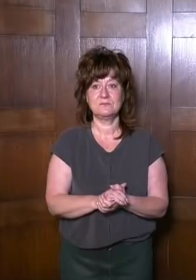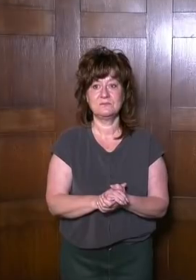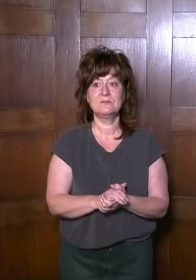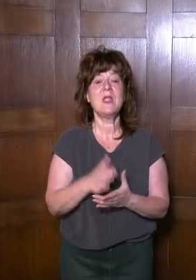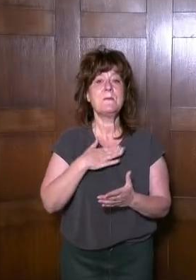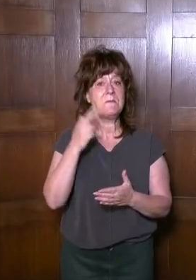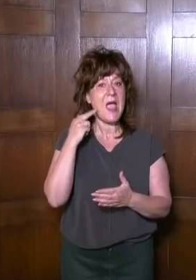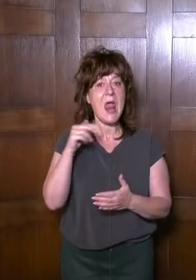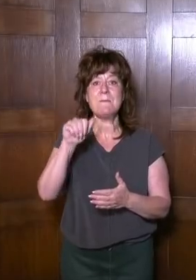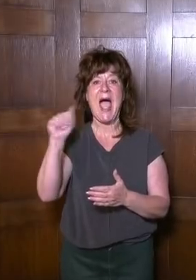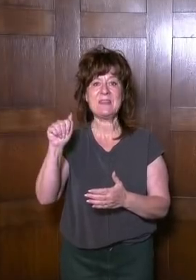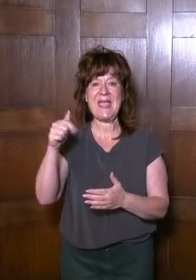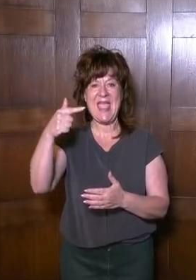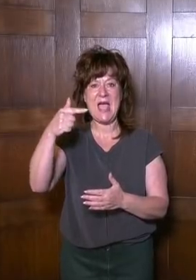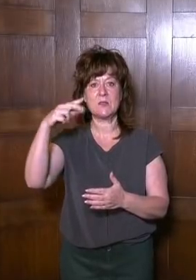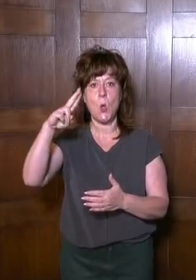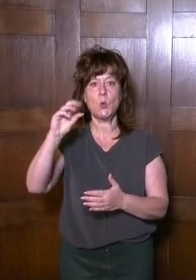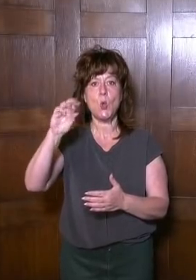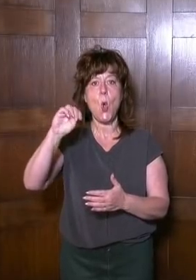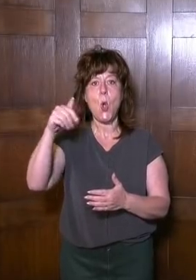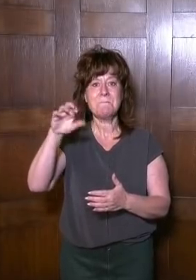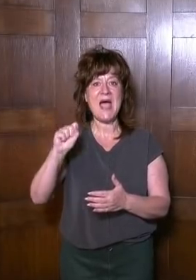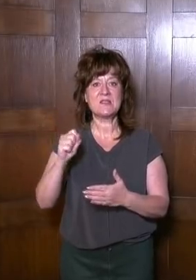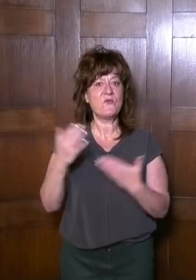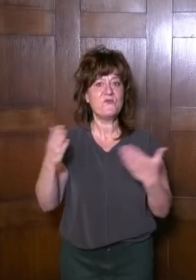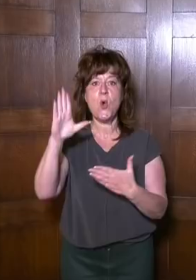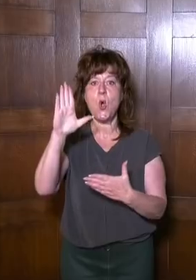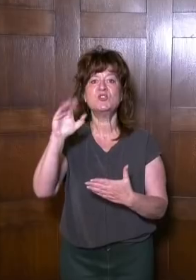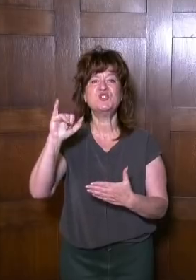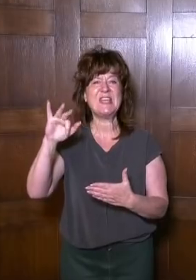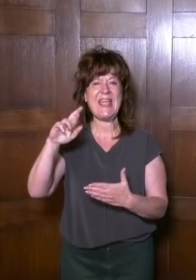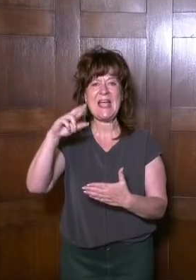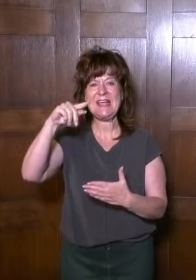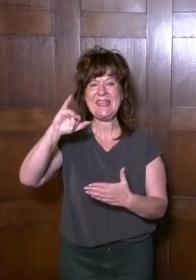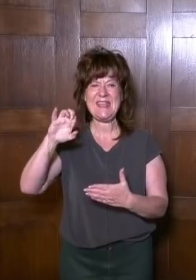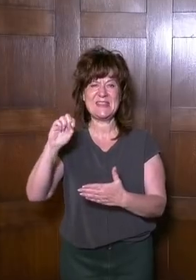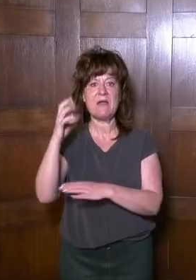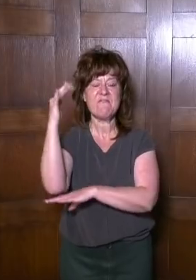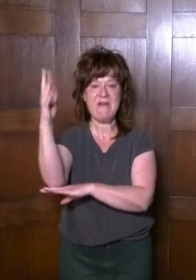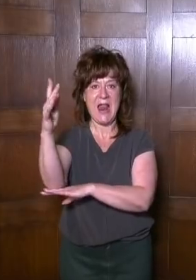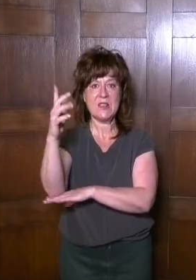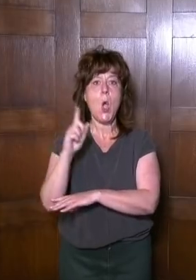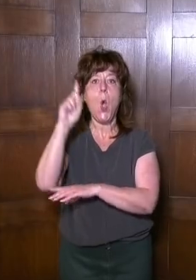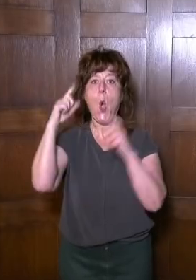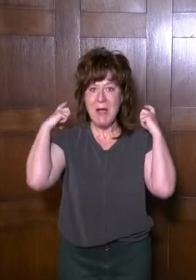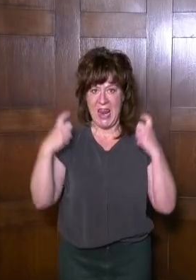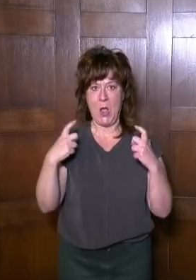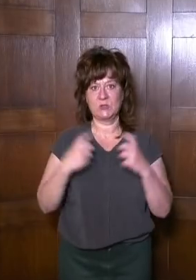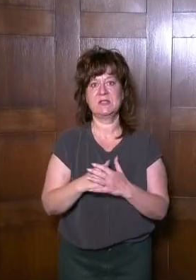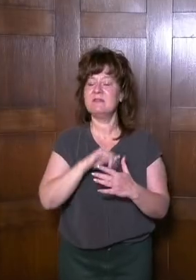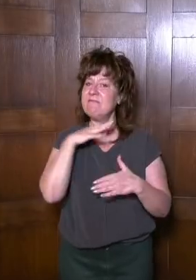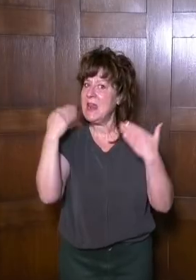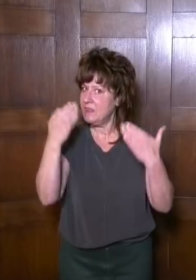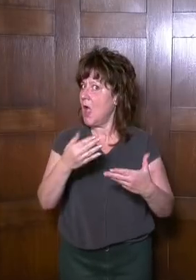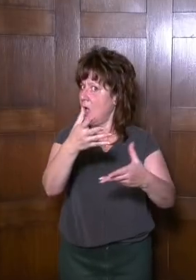Ja, mein Name ist Andreas Thomas. Ich komme aus Schirgiswalde, aus der schönen Oberlausitz und bedanke mich ganz herzlich für die Einladung, dass ich genauso wie Kollege Hühn